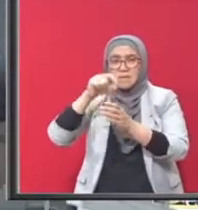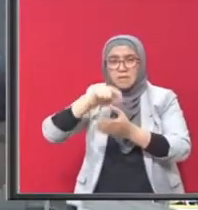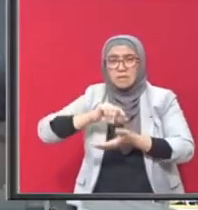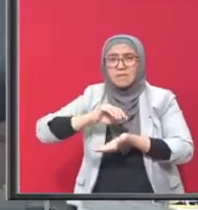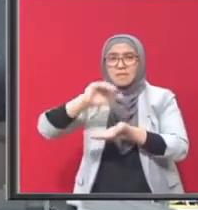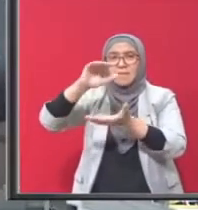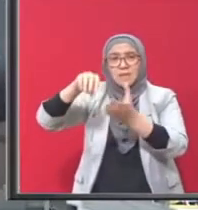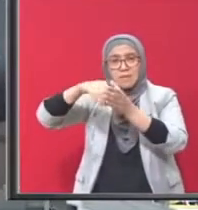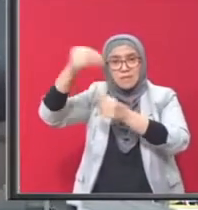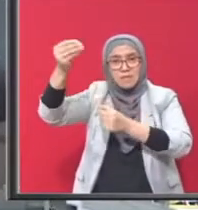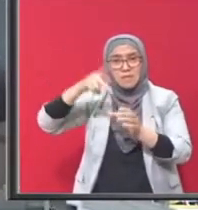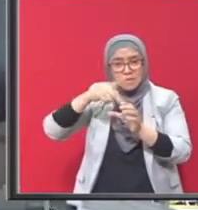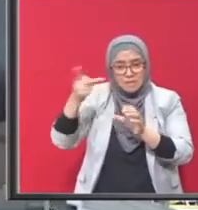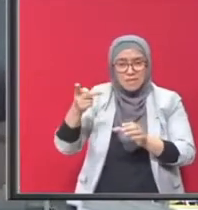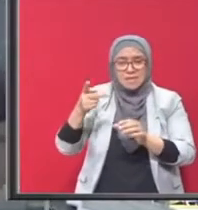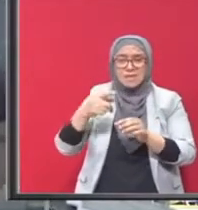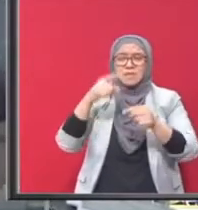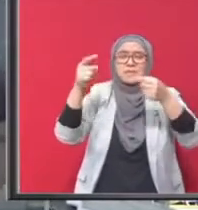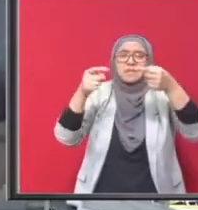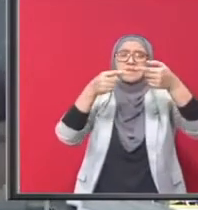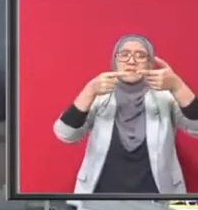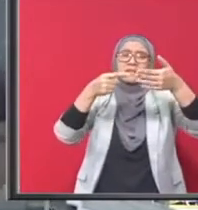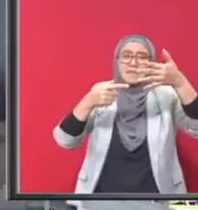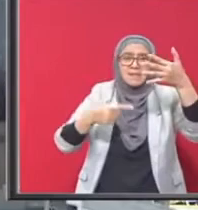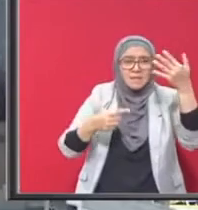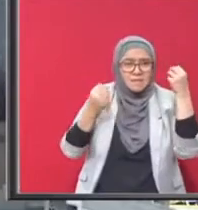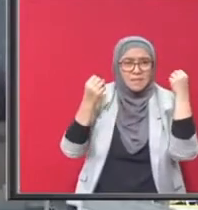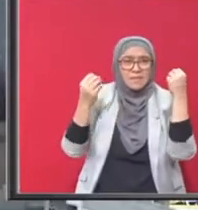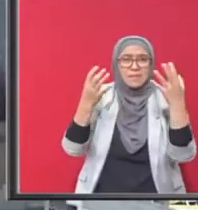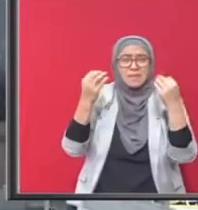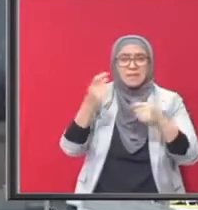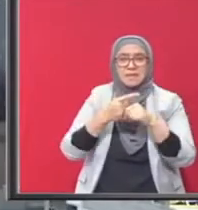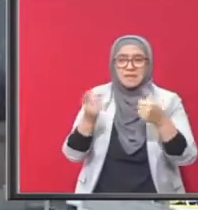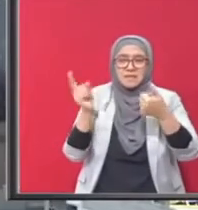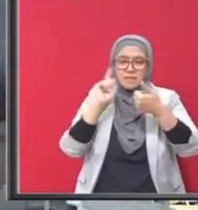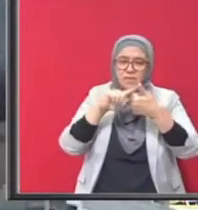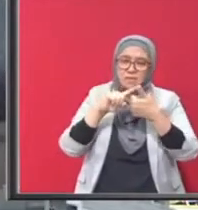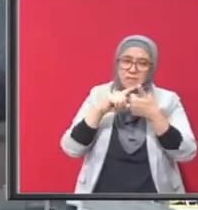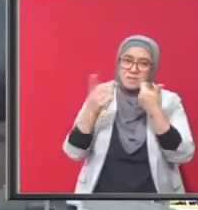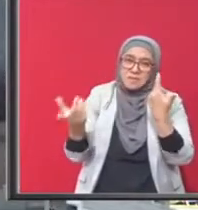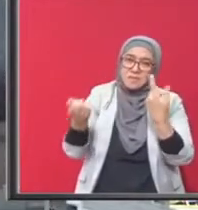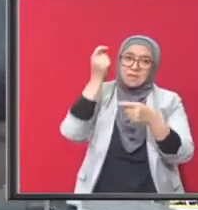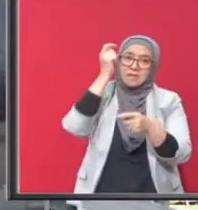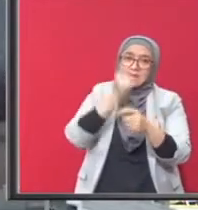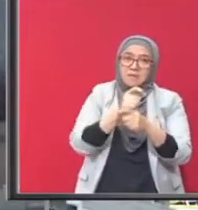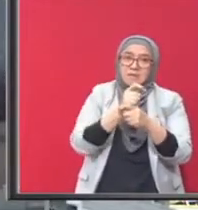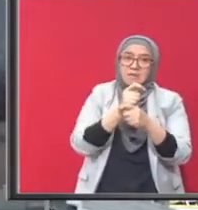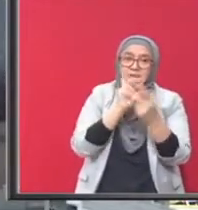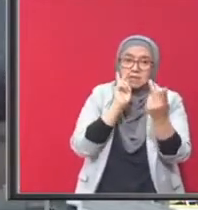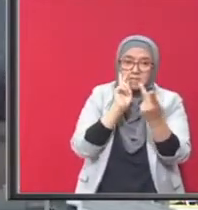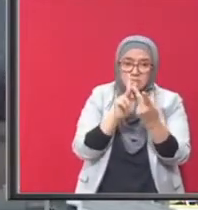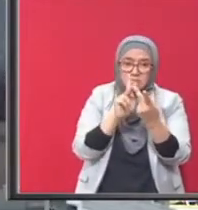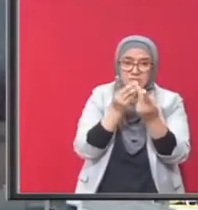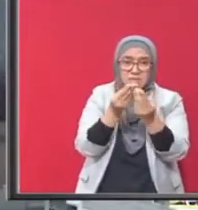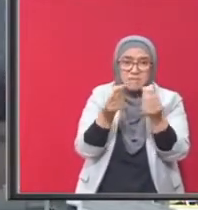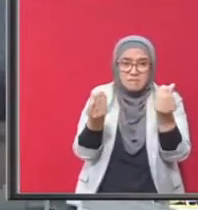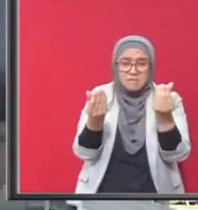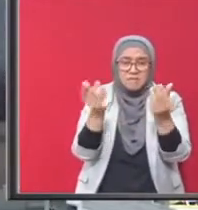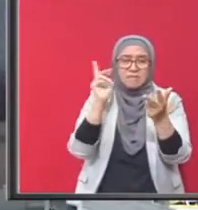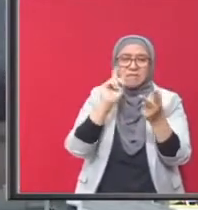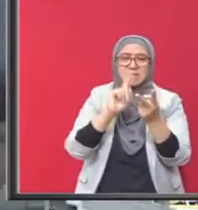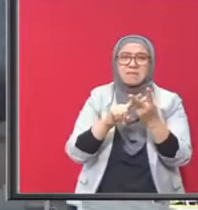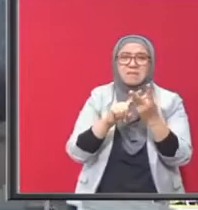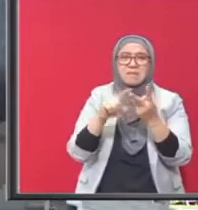faktor-faktor yang lain di banyak yang pertama Ya tentang penentuan kesesuaian tanah yang kedua tentang